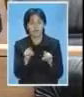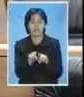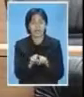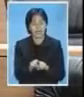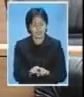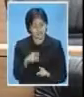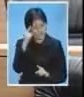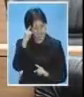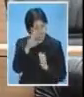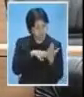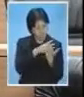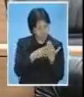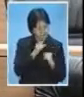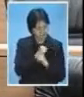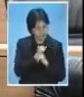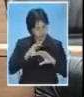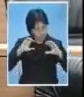เหมือนในสมัยนั้นไหมครับ